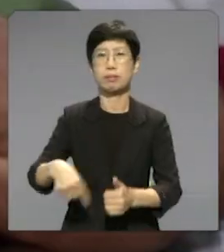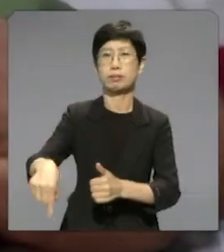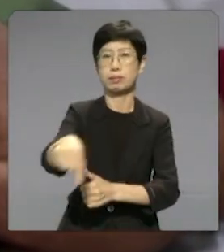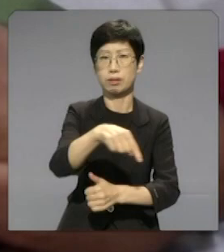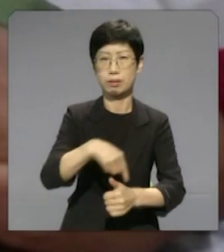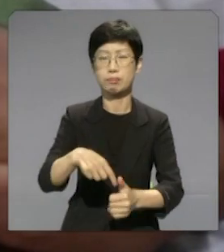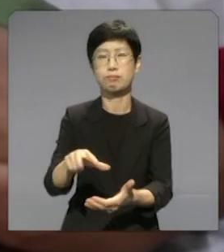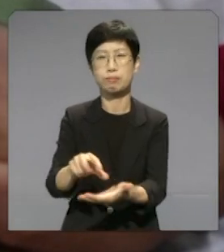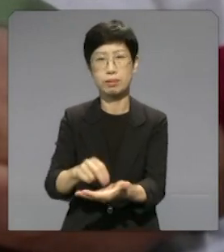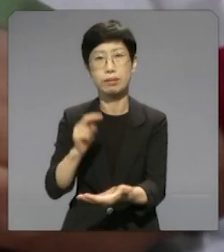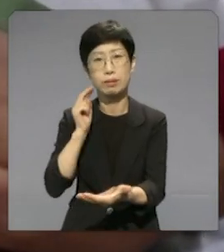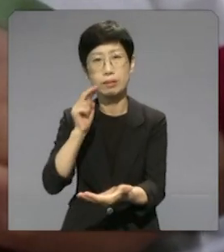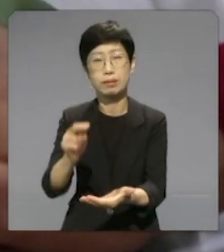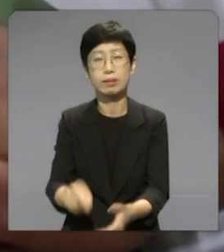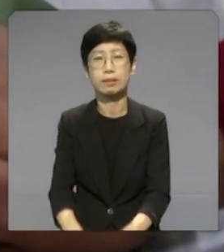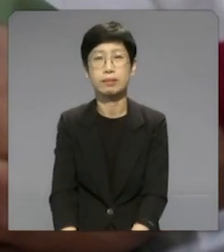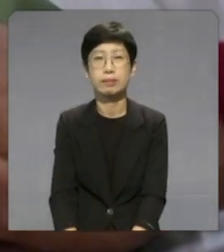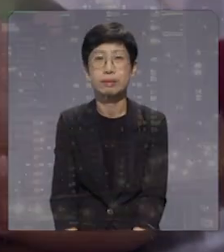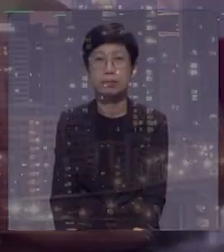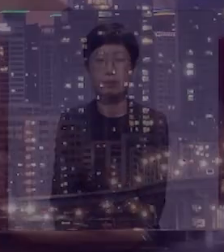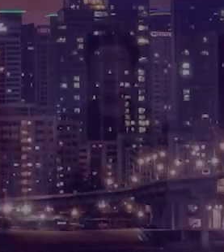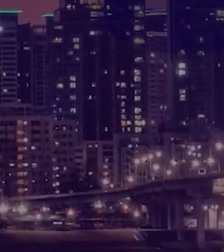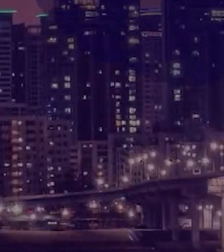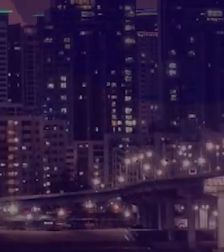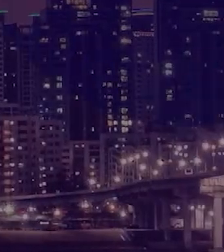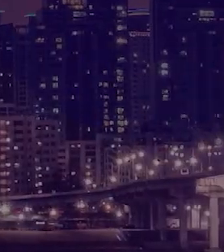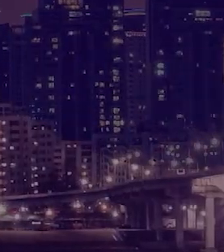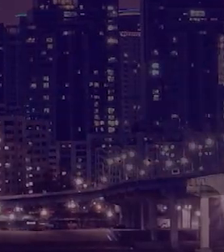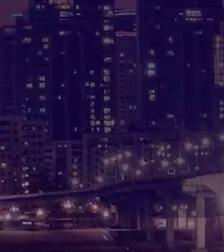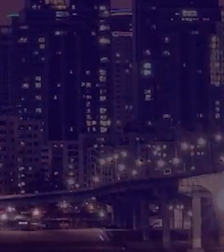있습니다 월드뉴스 원행입니다